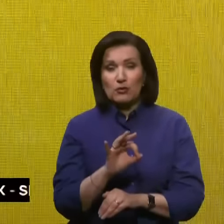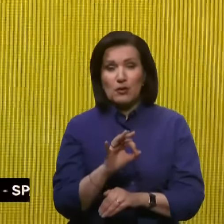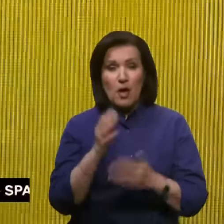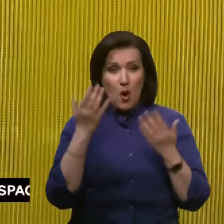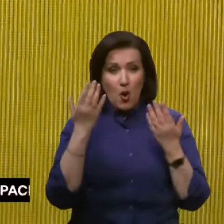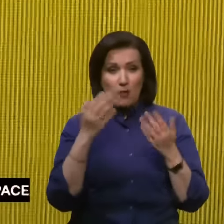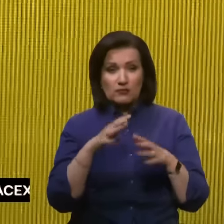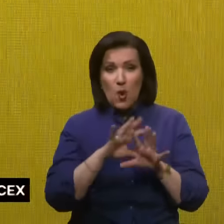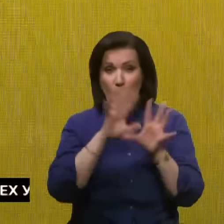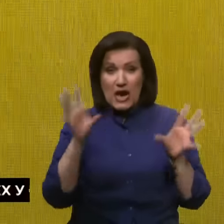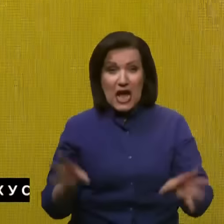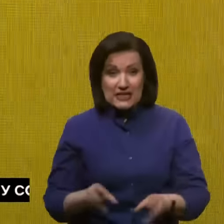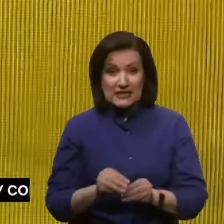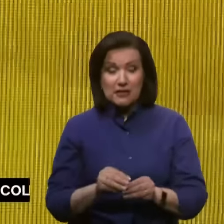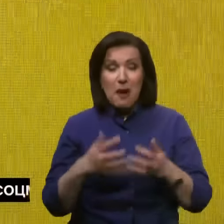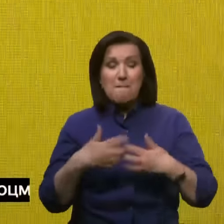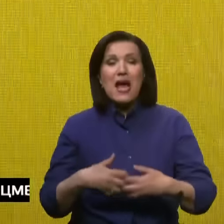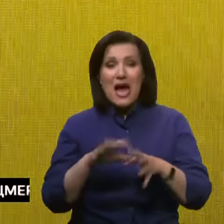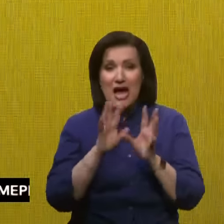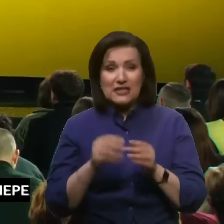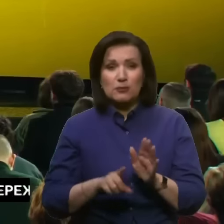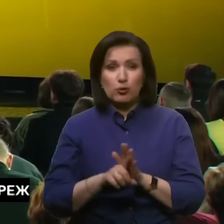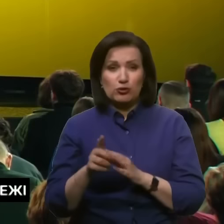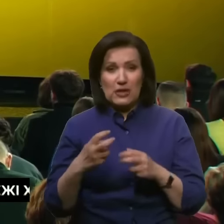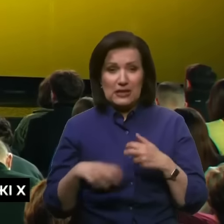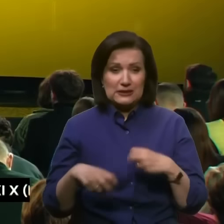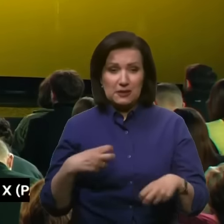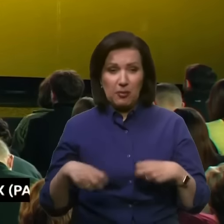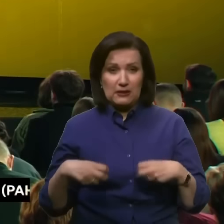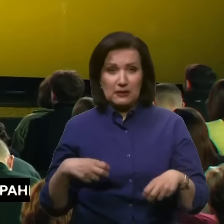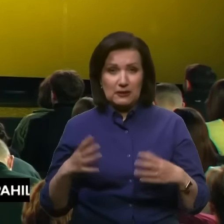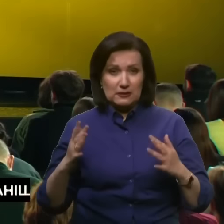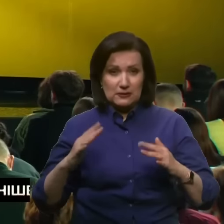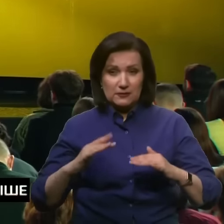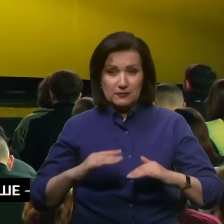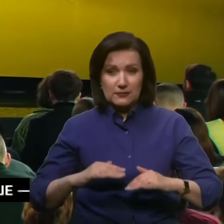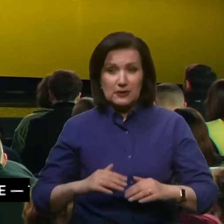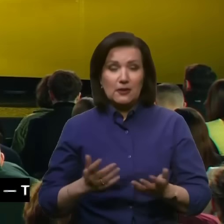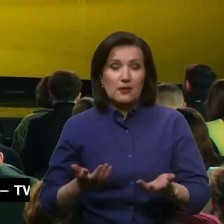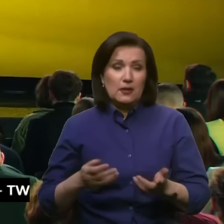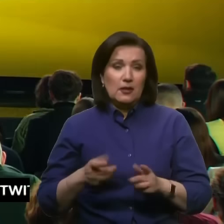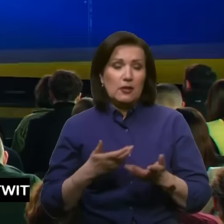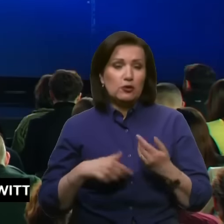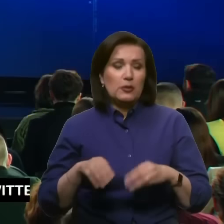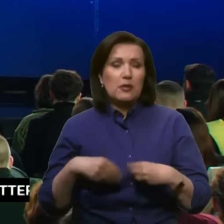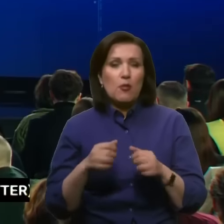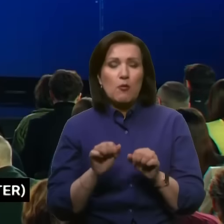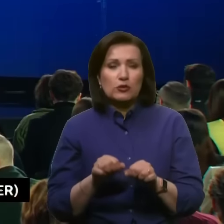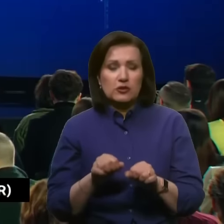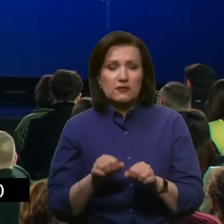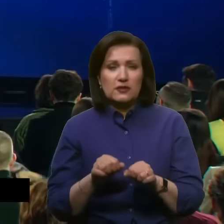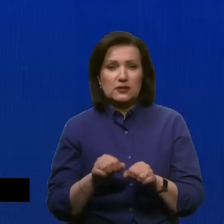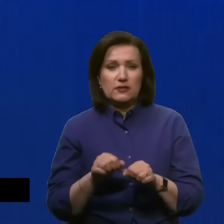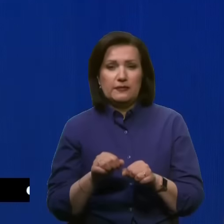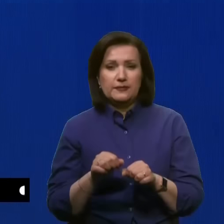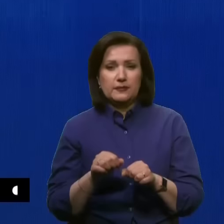організм починає, механізм починає сипатись. І тому, якщо ми дамо можливість